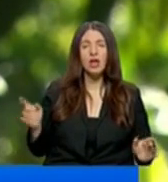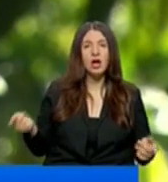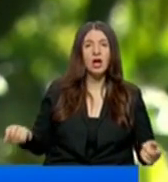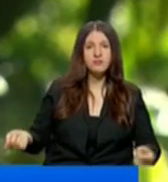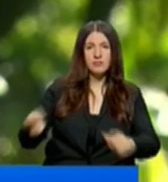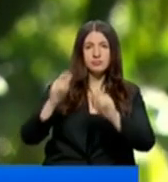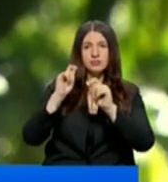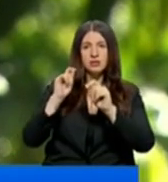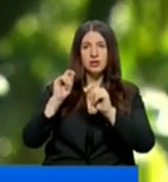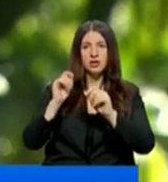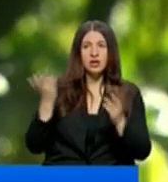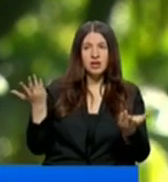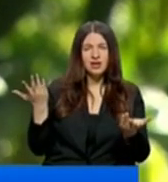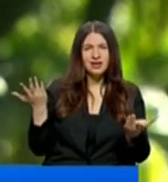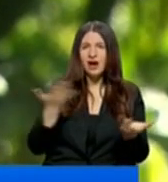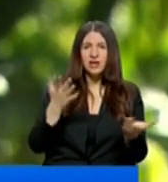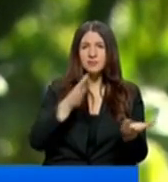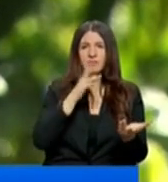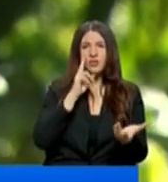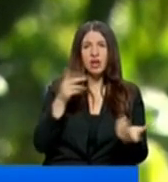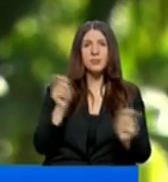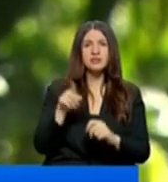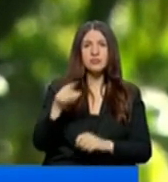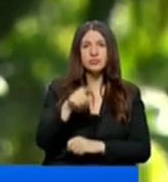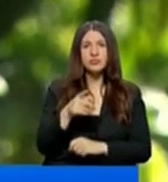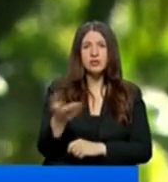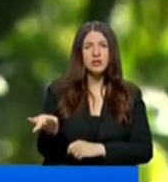Kapattı. Ya hangi bilgiye göre kapattın sen bunu?